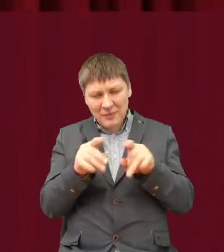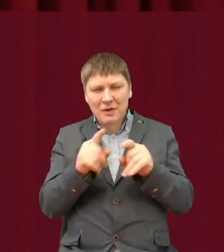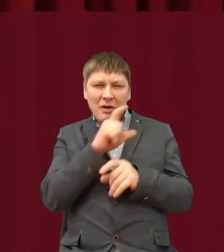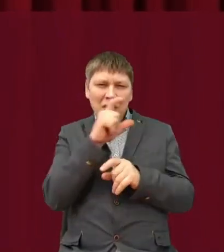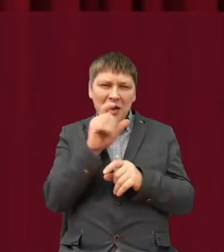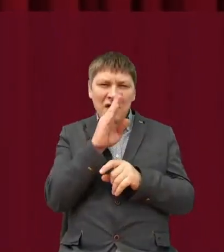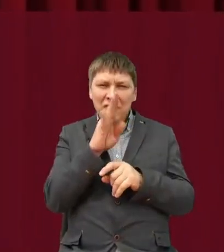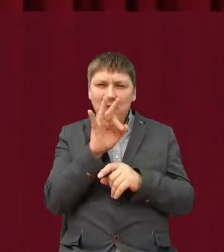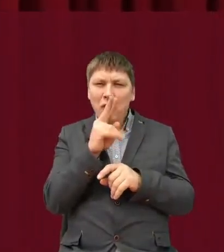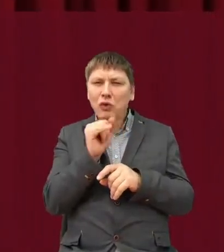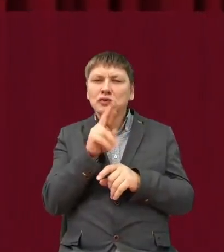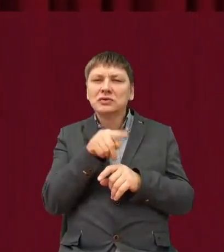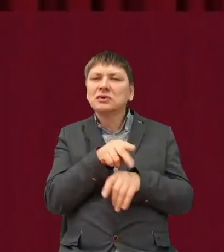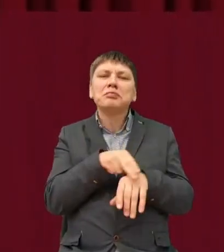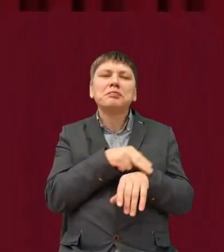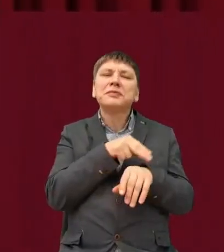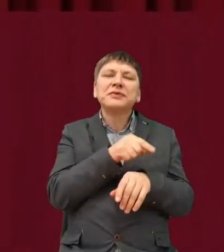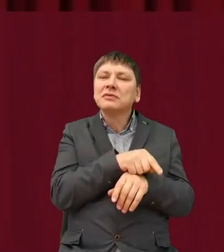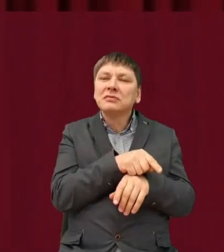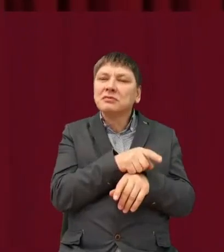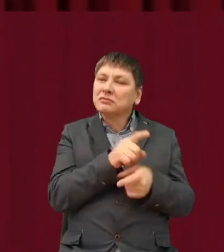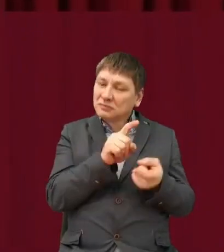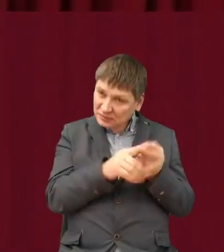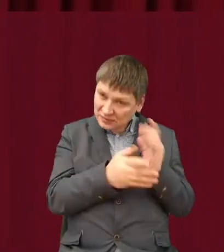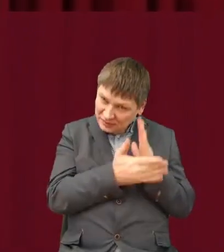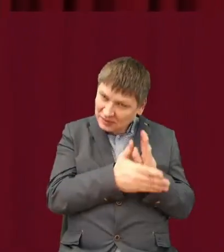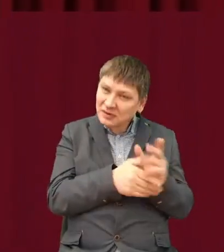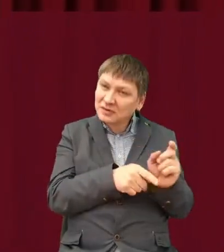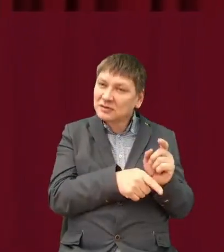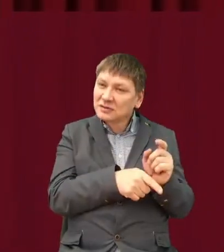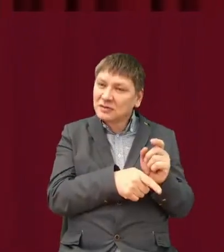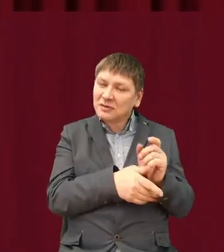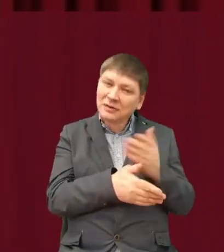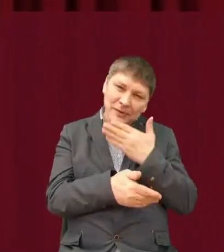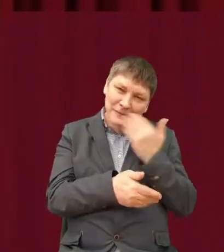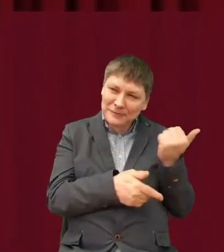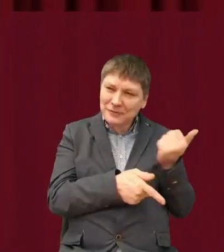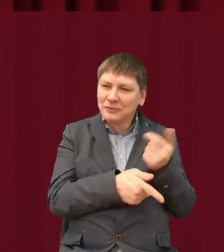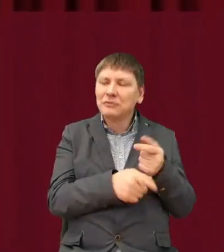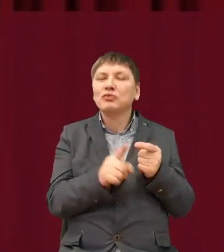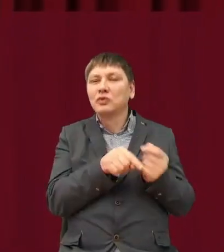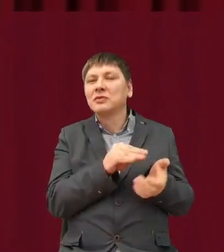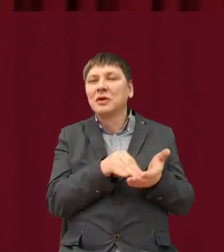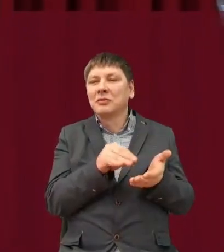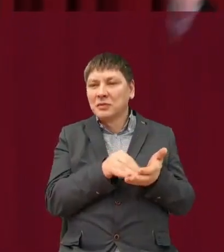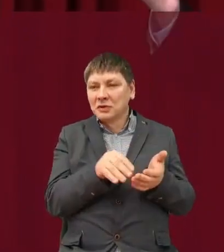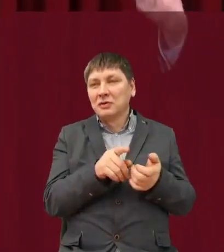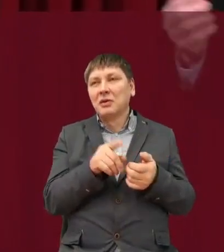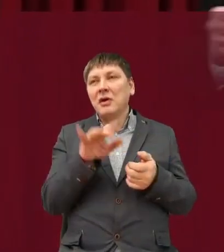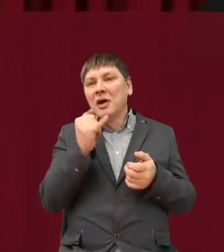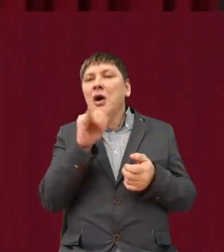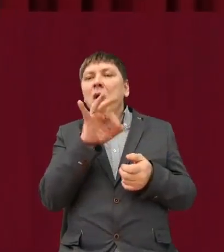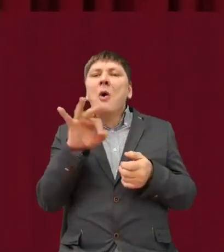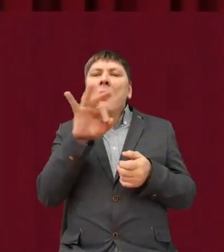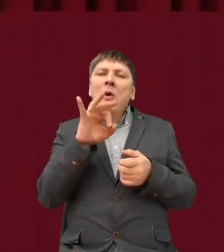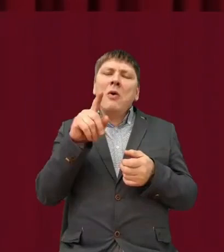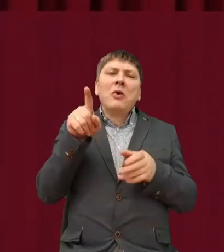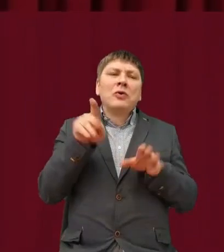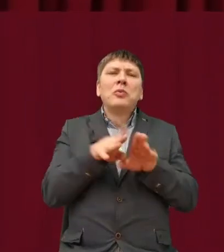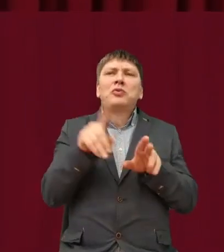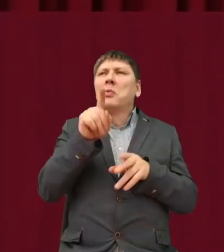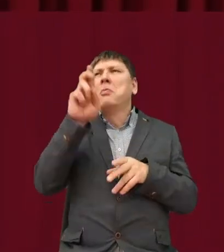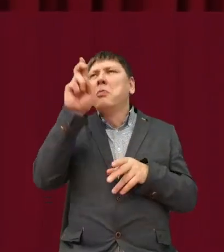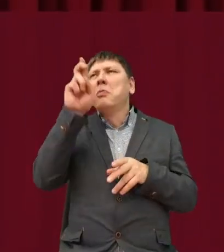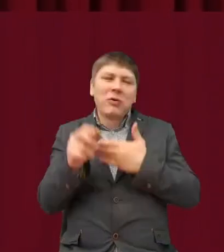с точки зрения библии и рассуждаем а атеизме и отрицании бога и я подчеркиваю там